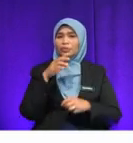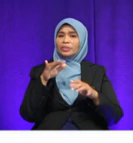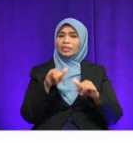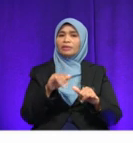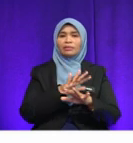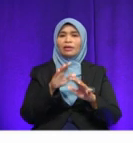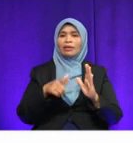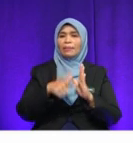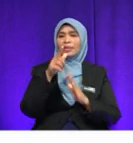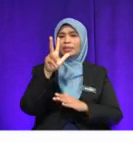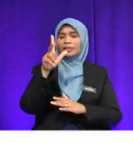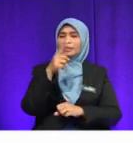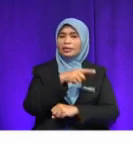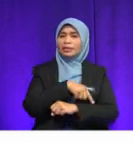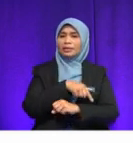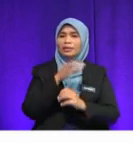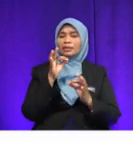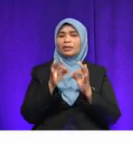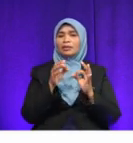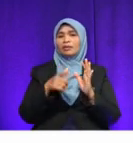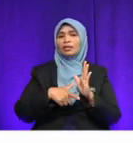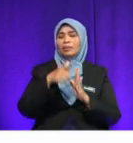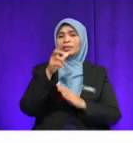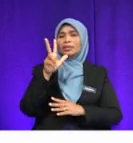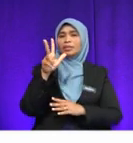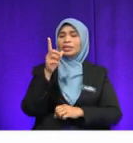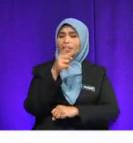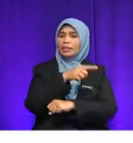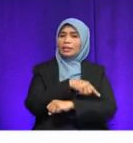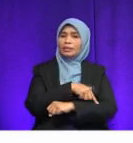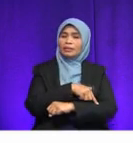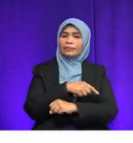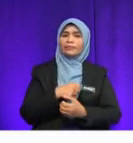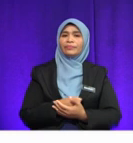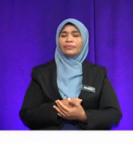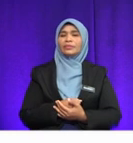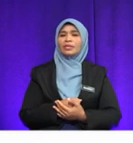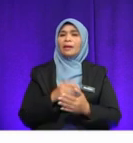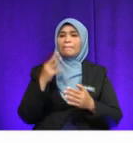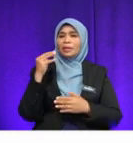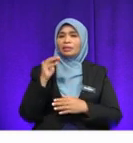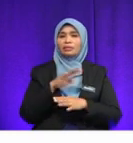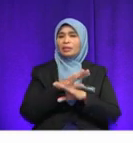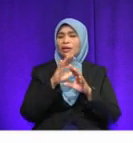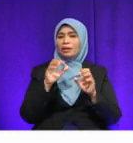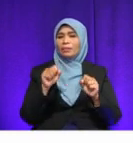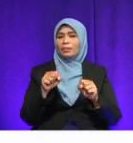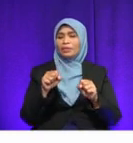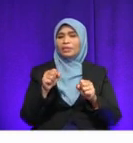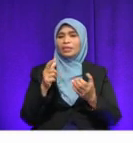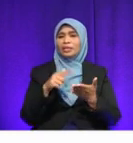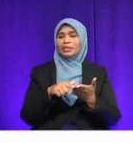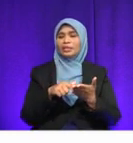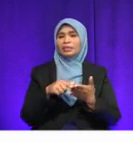hari kalau lebih daripada tiga hari seperti Pak Hari ataupun lebih maka ia tidak lagi dikira